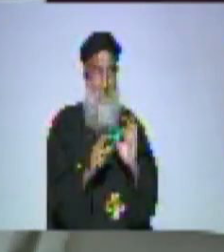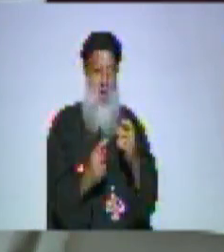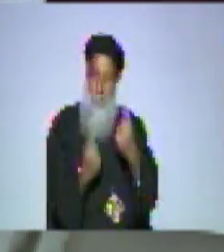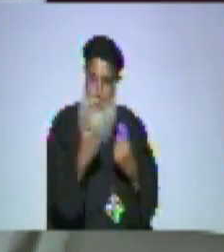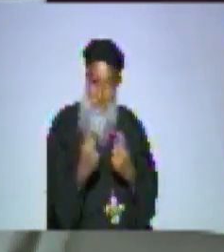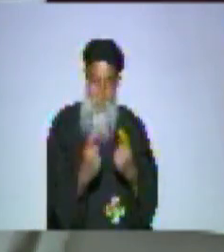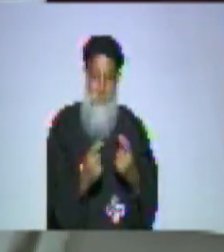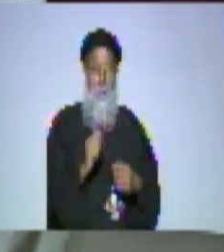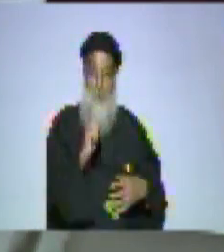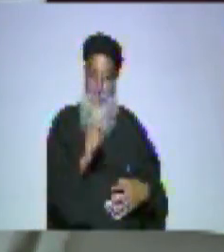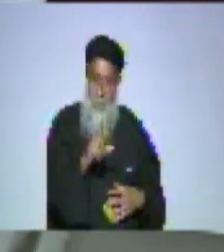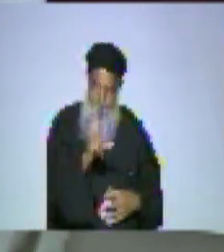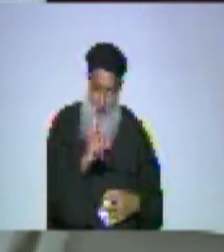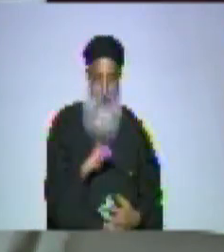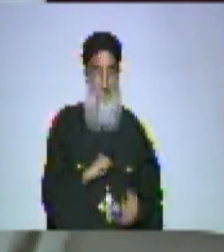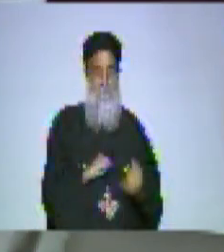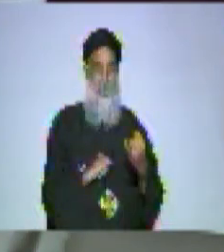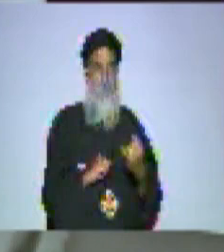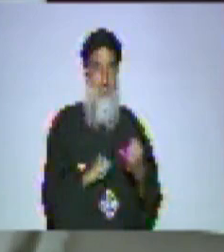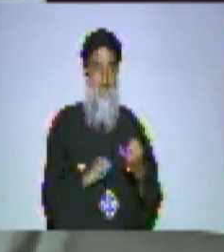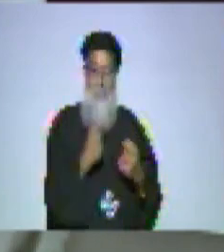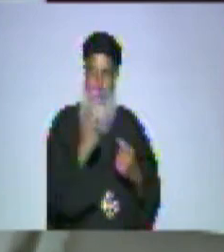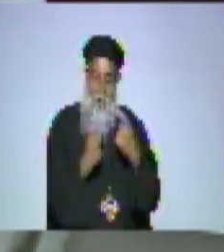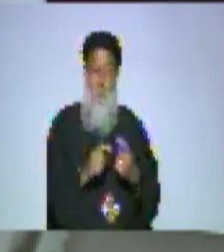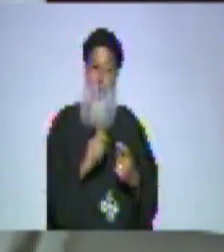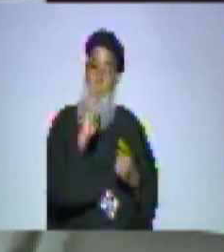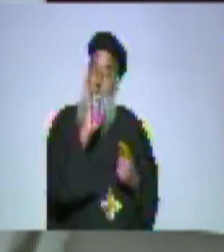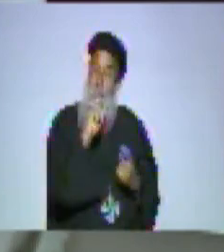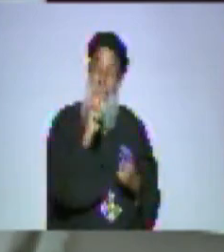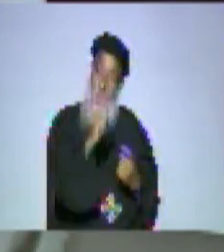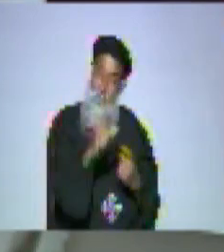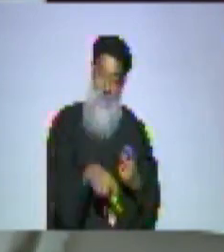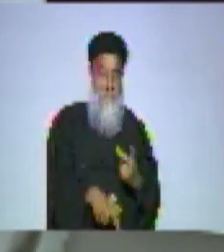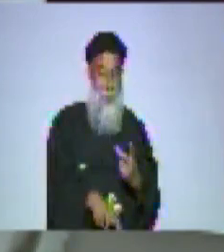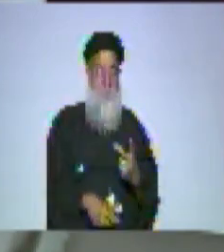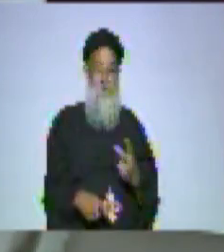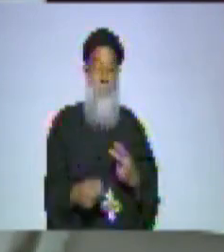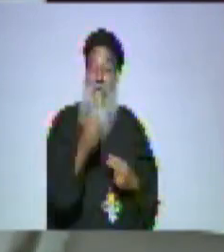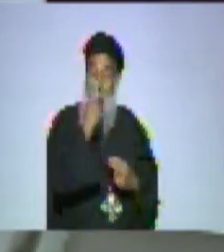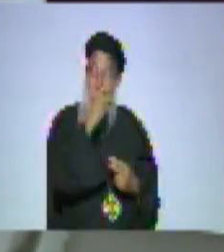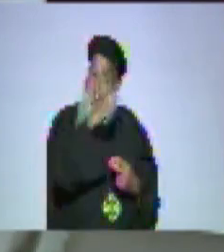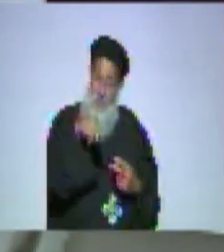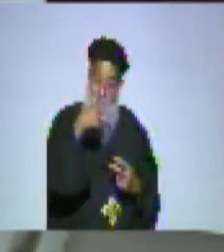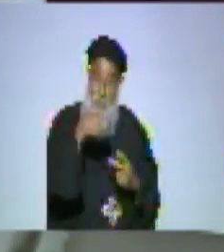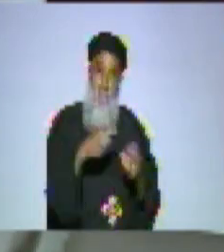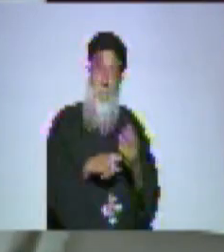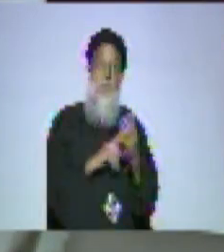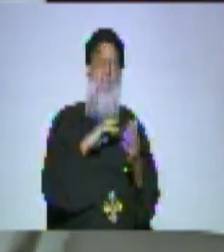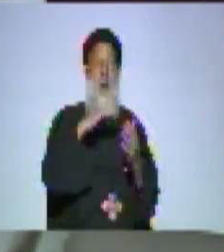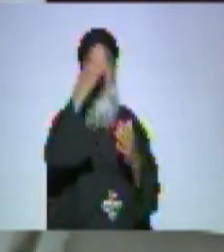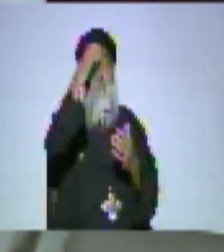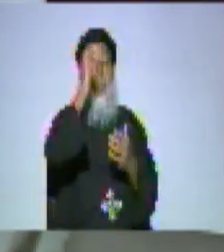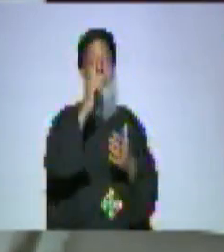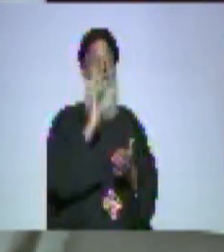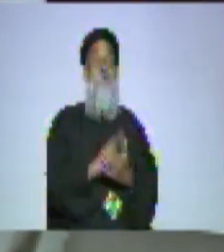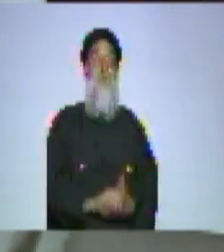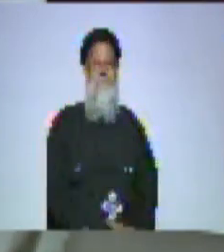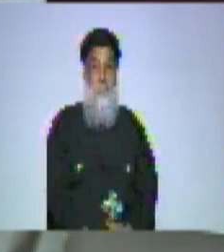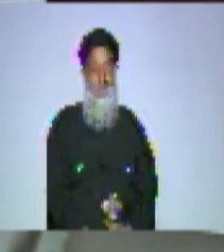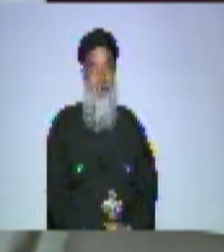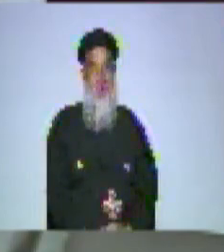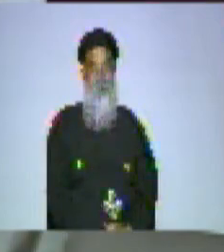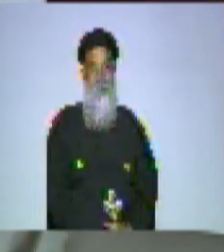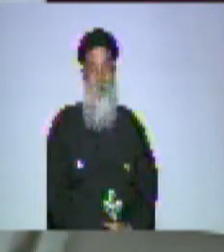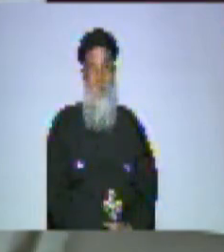المناسب من كل حاجه اللي تناسب وتكفي للانسان والبركه تكون موجوده يعني